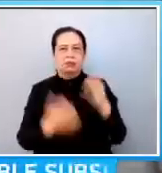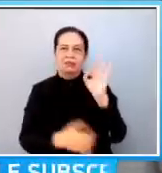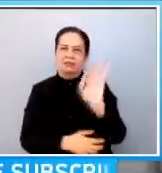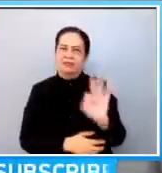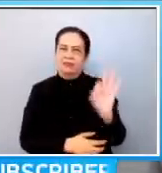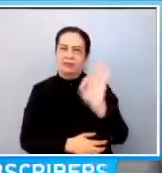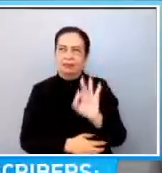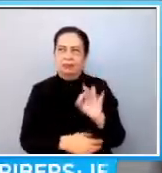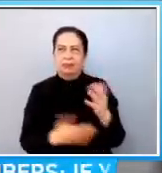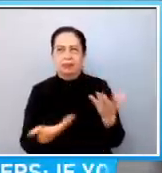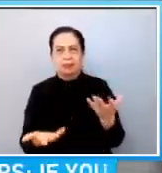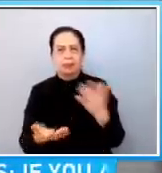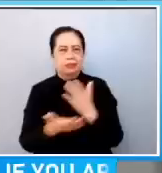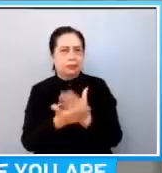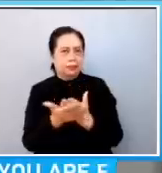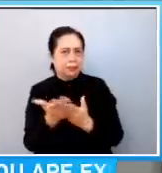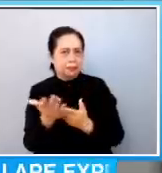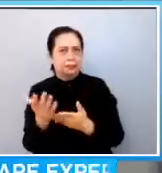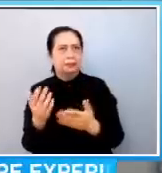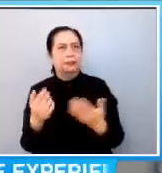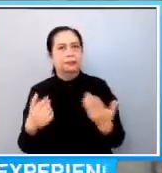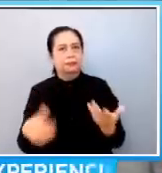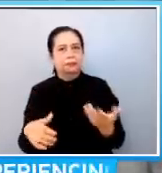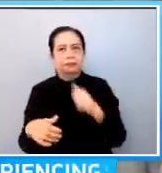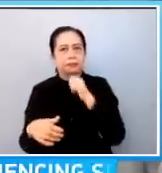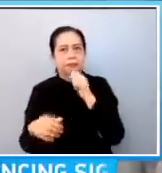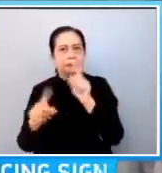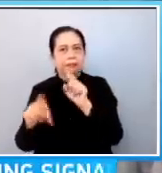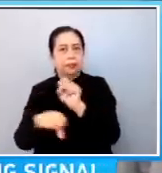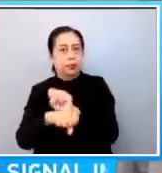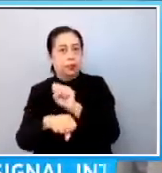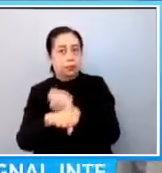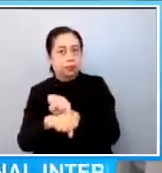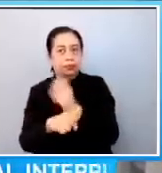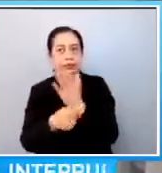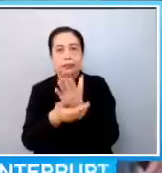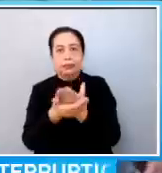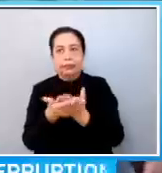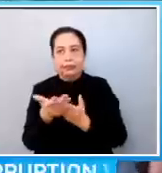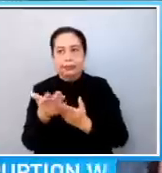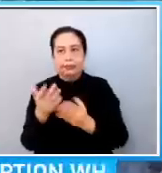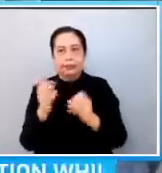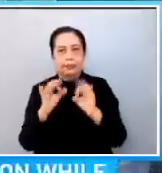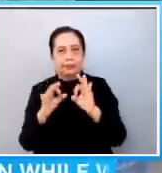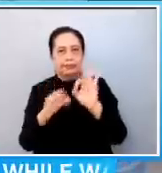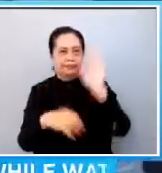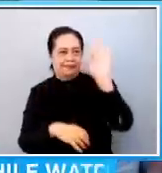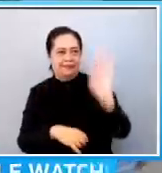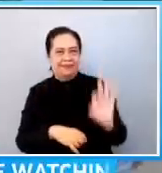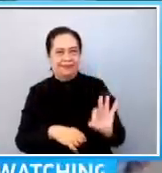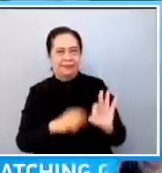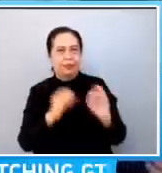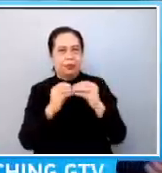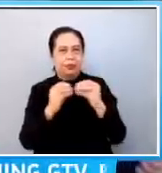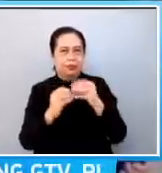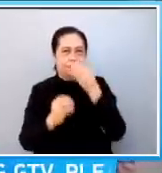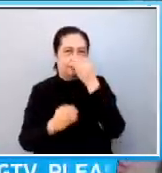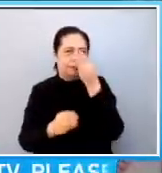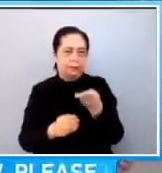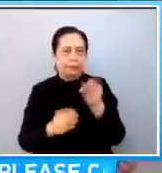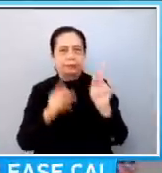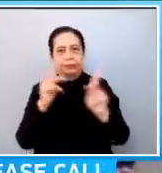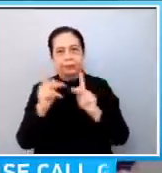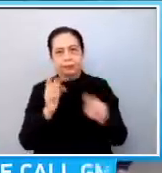papano may iba na hindi muna pumasok. O pag yung Friday, ika nga, mas kakonti daw yung bilang ng mga